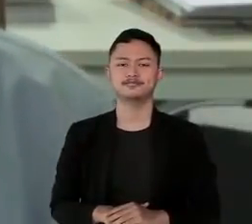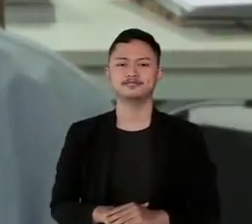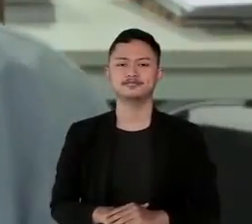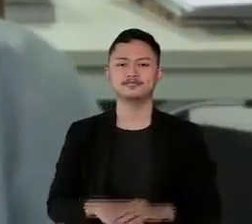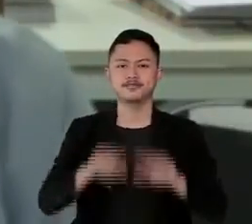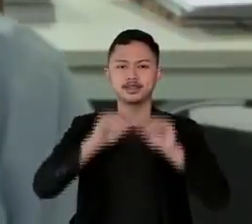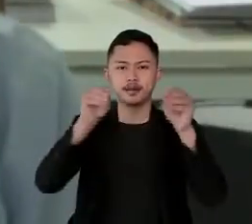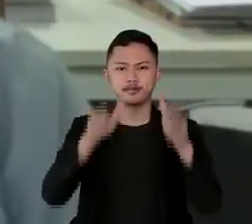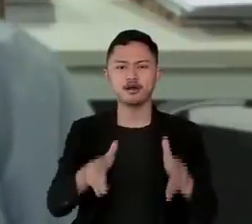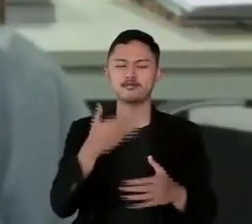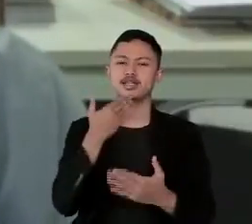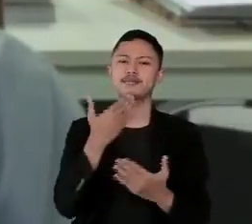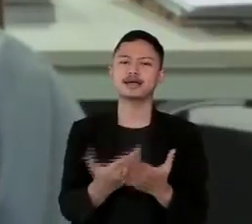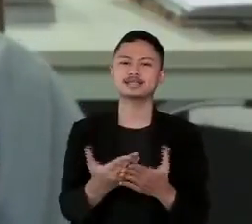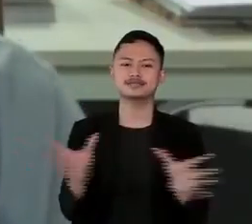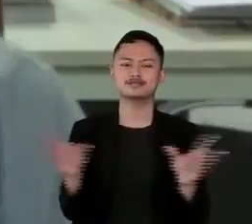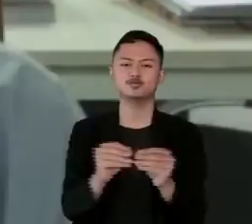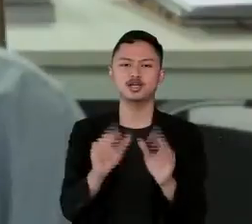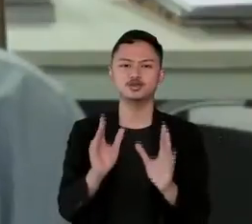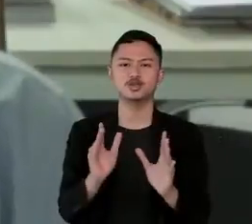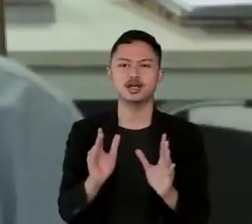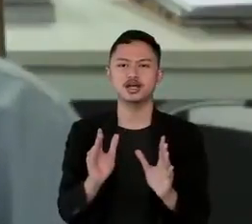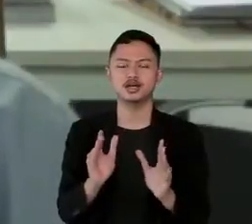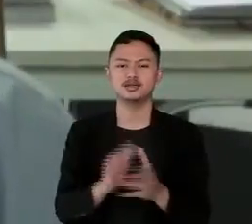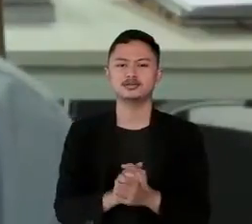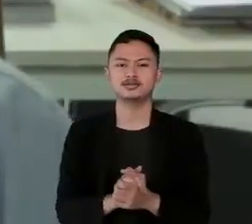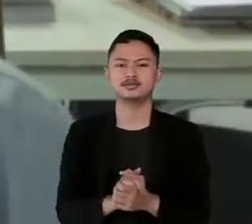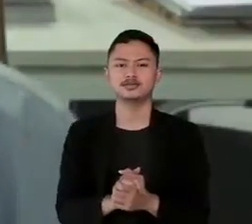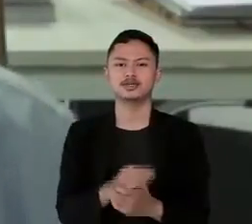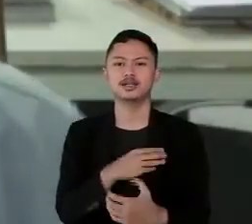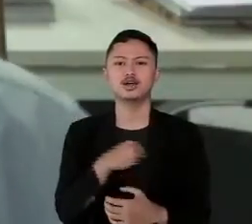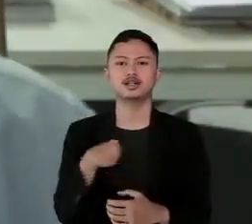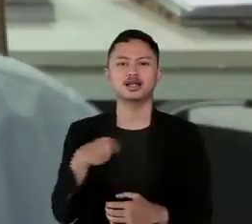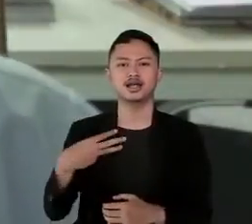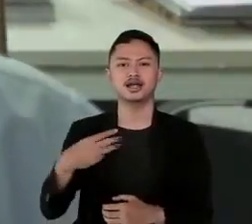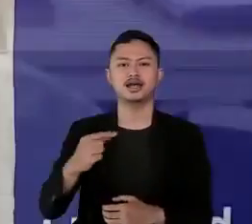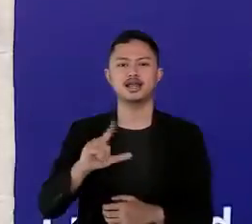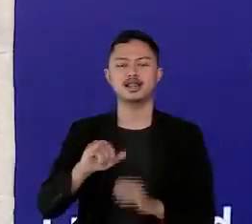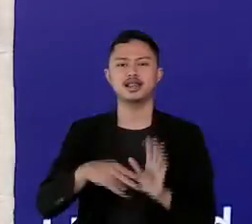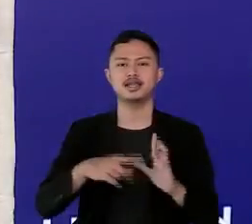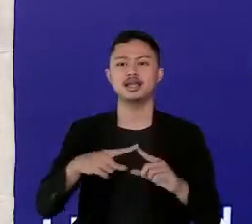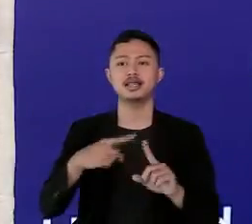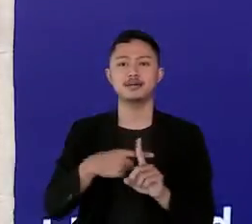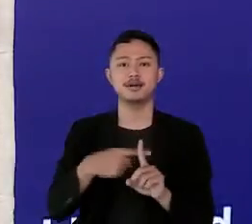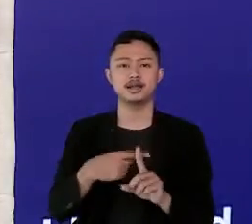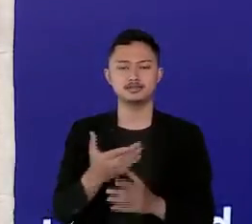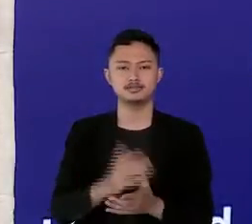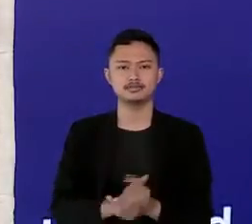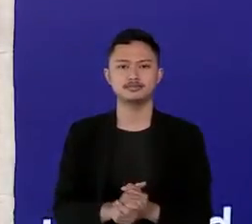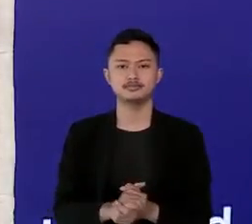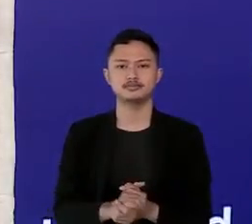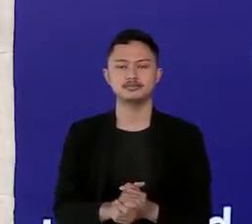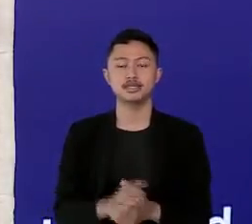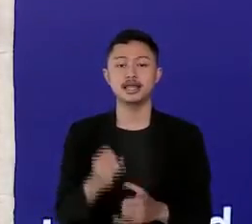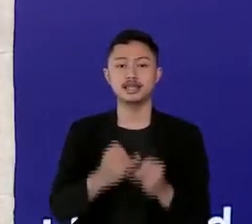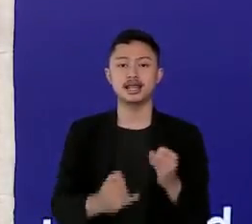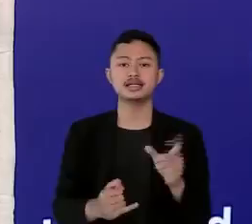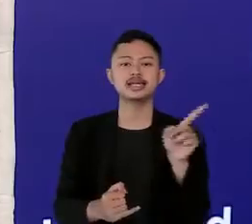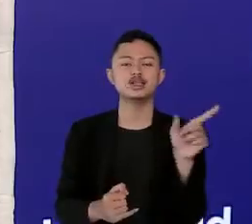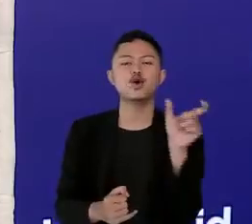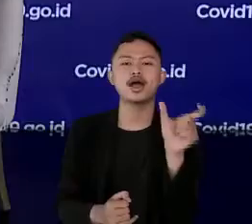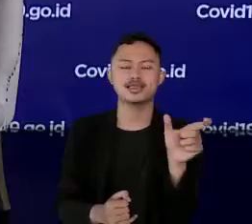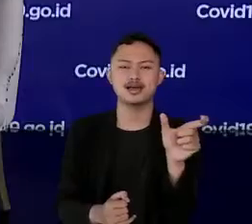prohm Ardika dan kita sampai pada kesimpulan mungkin bisa ditambahkan oleh Dokter Erna kembali terakhir satu kata saya